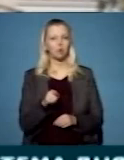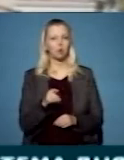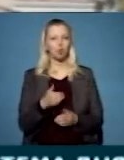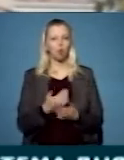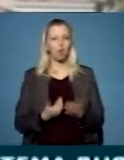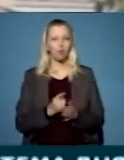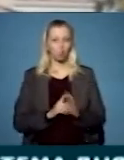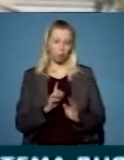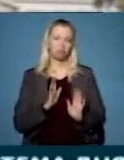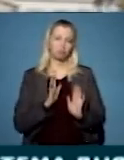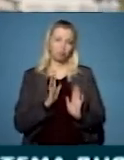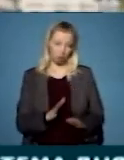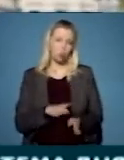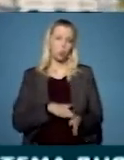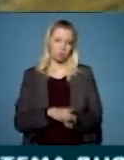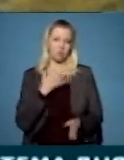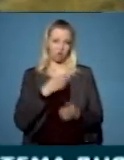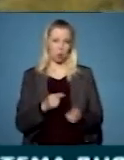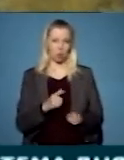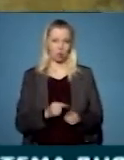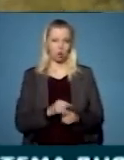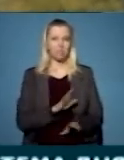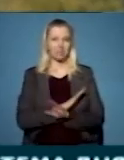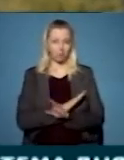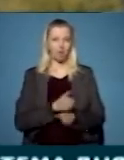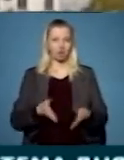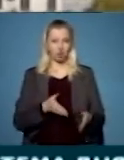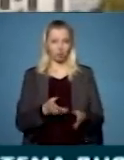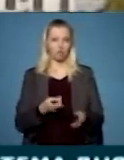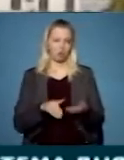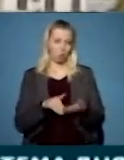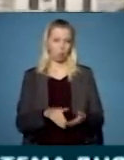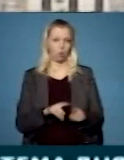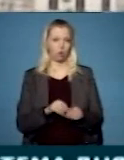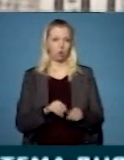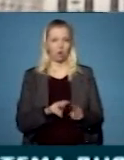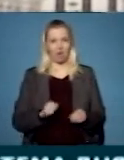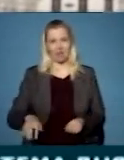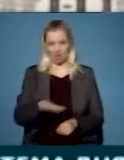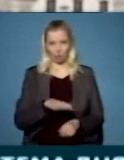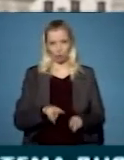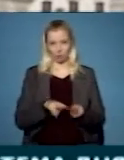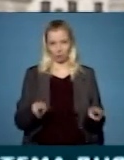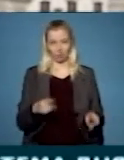А що будете робити? Як будете реагувати на такі новини? Будемо вже дотримуватися своїх правил. І смертності на дорогах, і всьому поможе. Так само, як і в Європі, воно